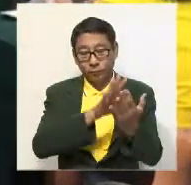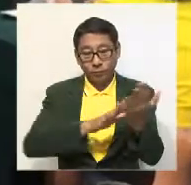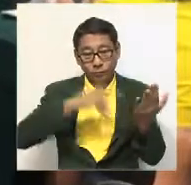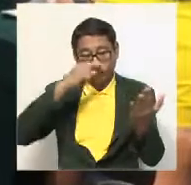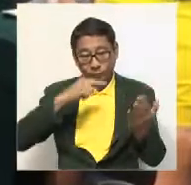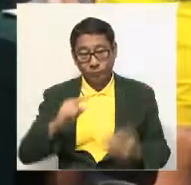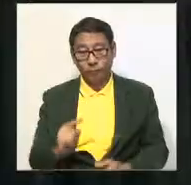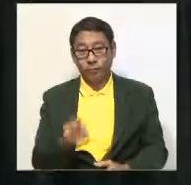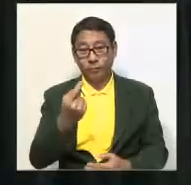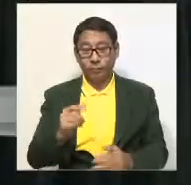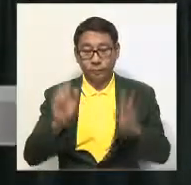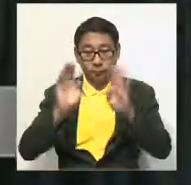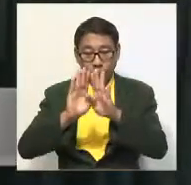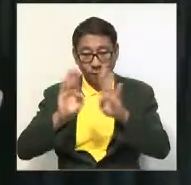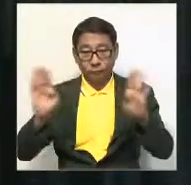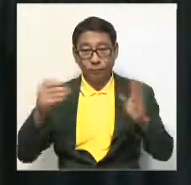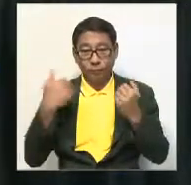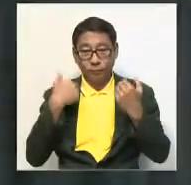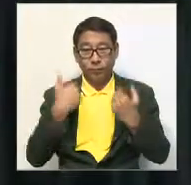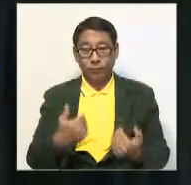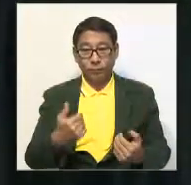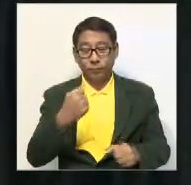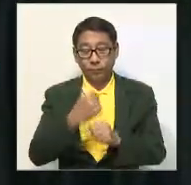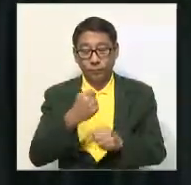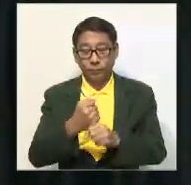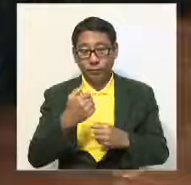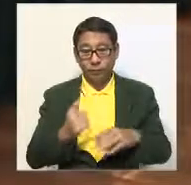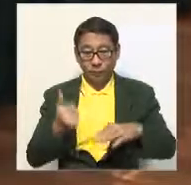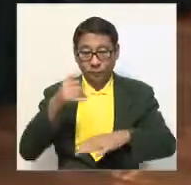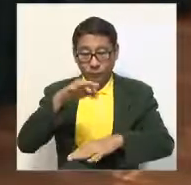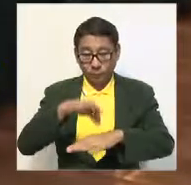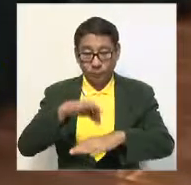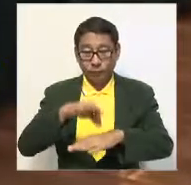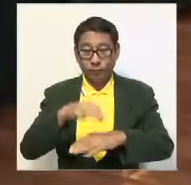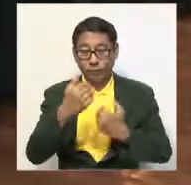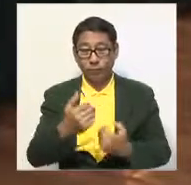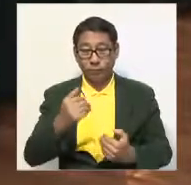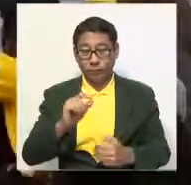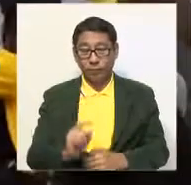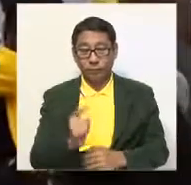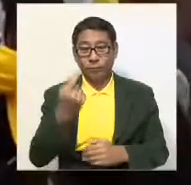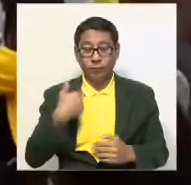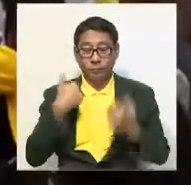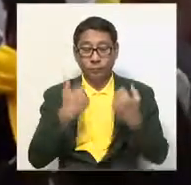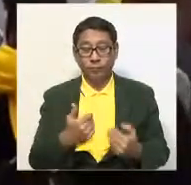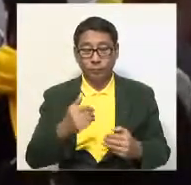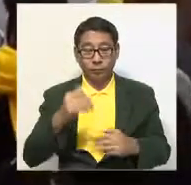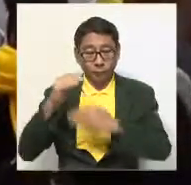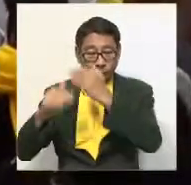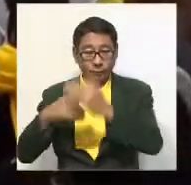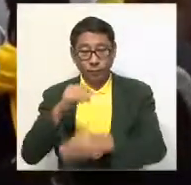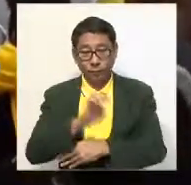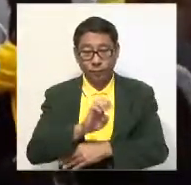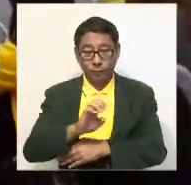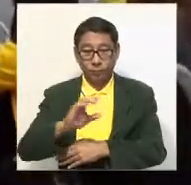ยคนใหม่นะคะก็ได้เปิดเผยถึงยุทธศาสตร์การดำเนินงานหลังเข้ามารับตำแหน่งว่าจะมุ่งพัฒนานิคมอุตสาหกรรมให้เ